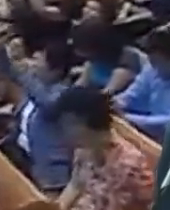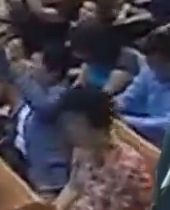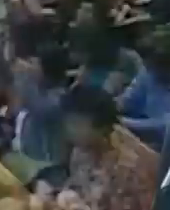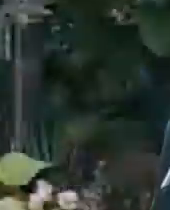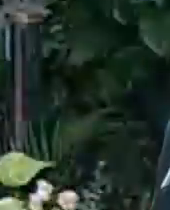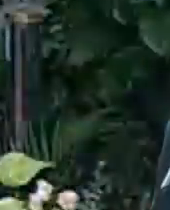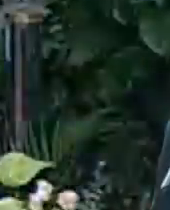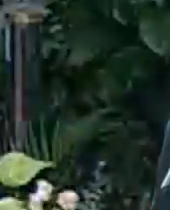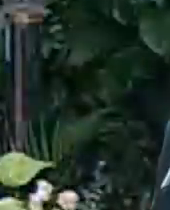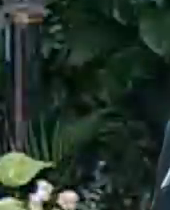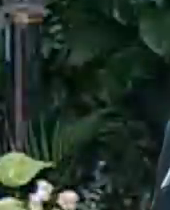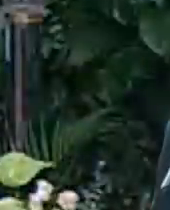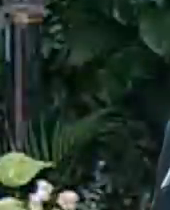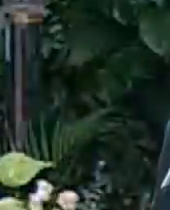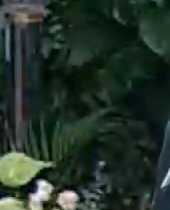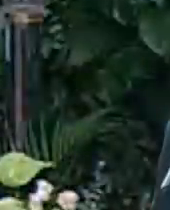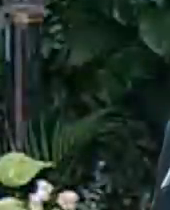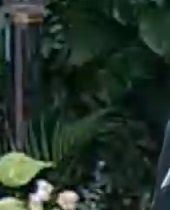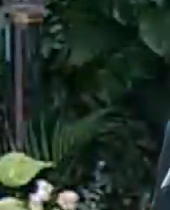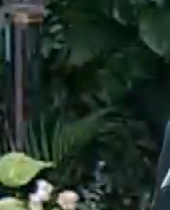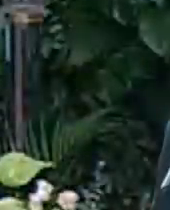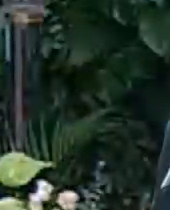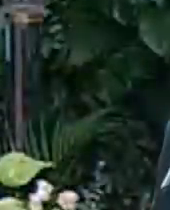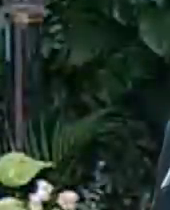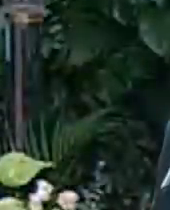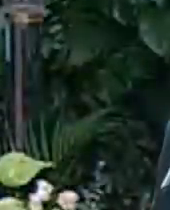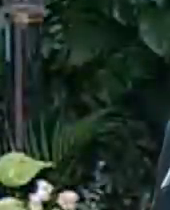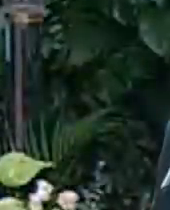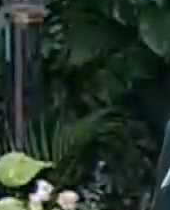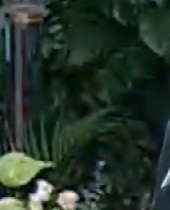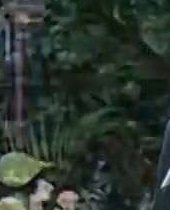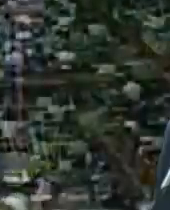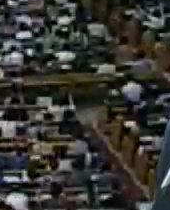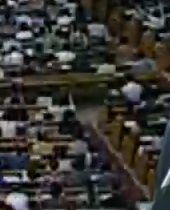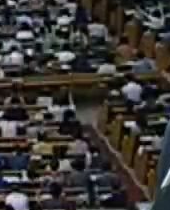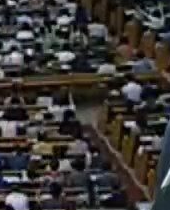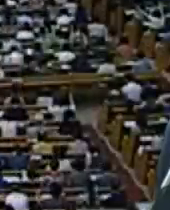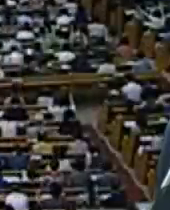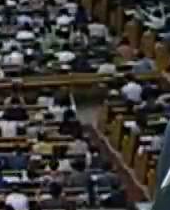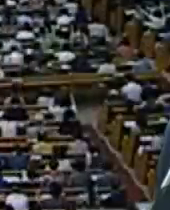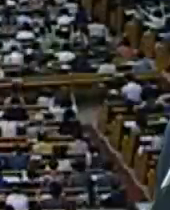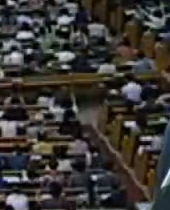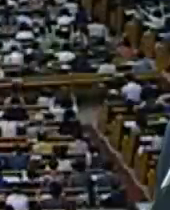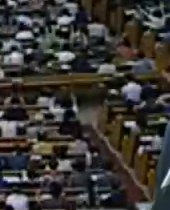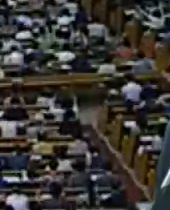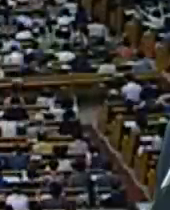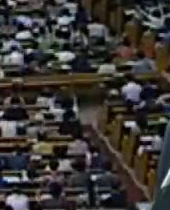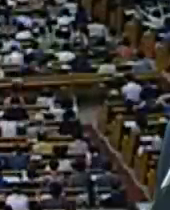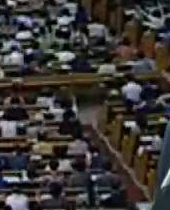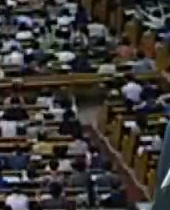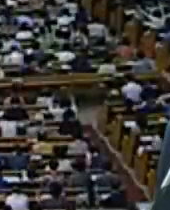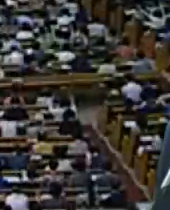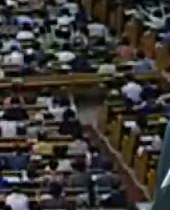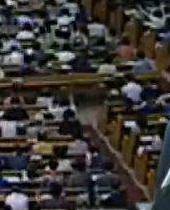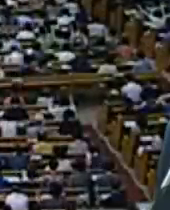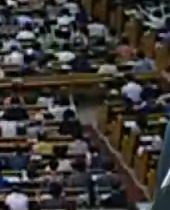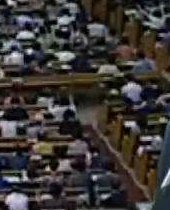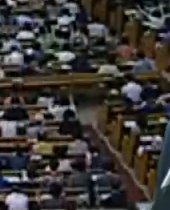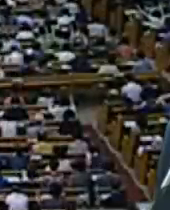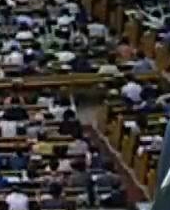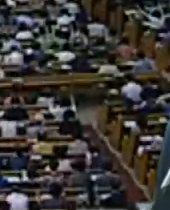능력을 나타내시옵소서. 예수 우리도 이름으로 우리를 찾아와 주셔서 우리를 붙들어 주시옵소서.